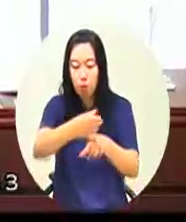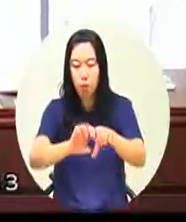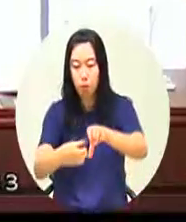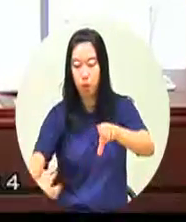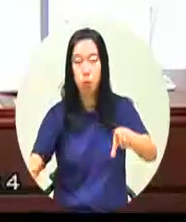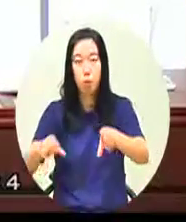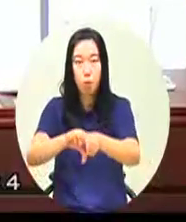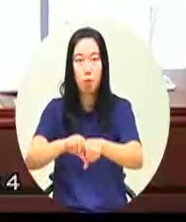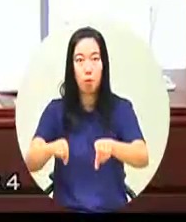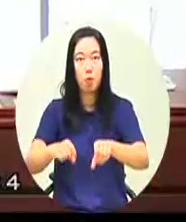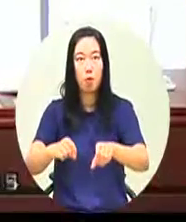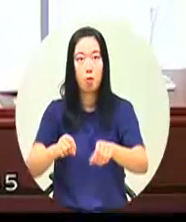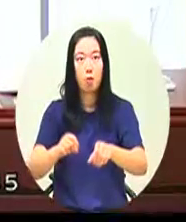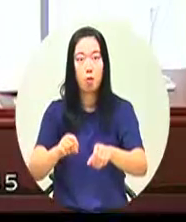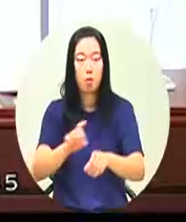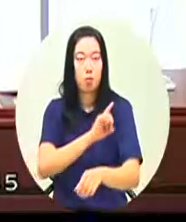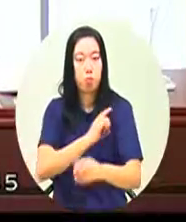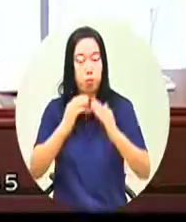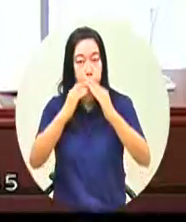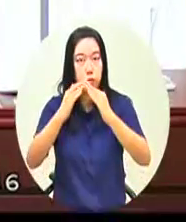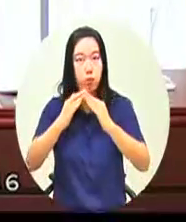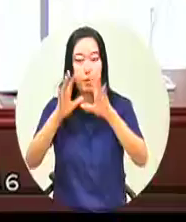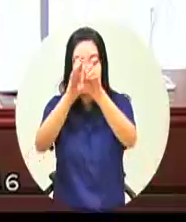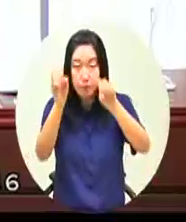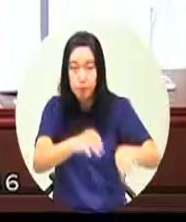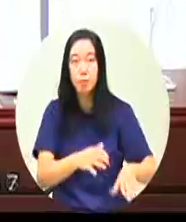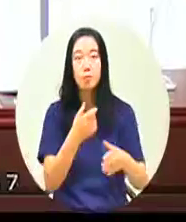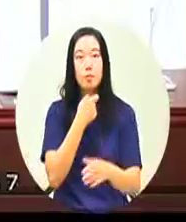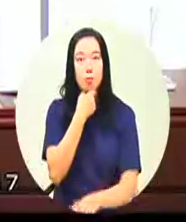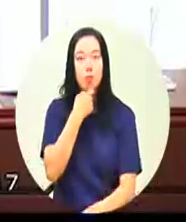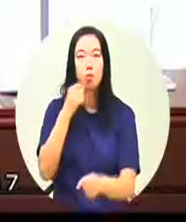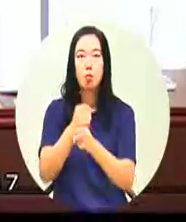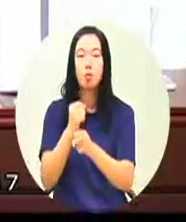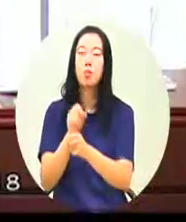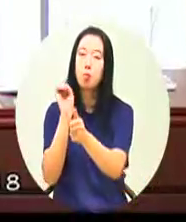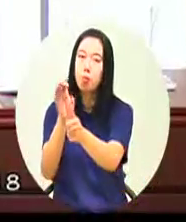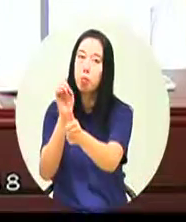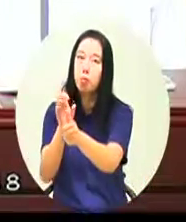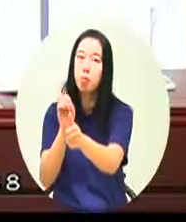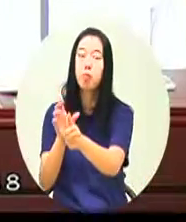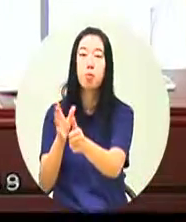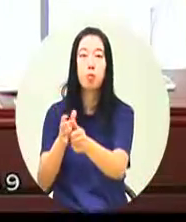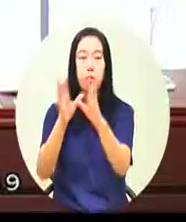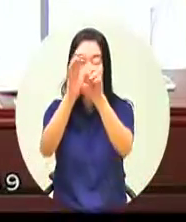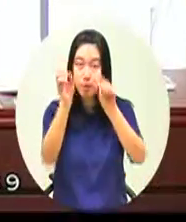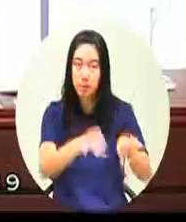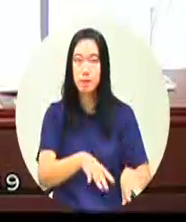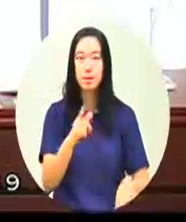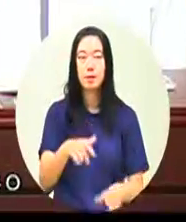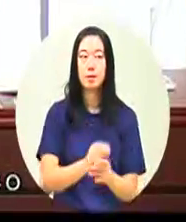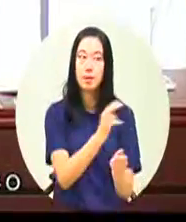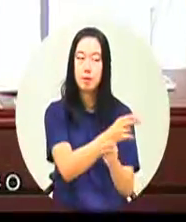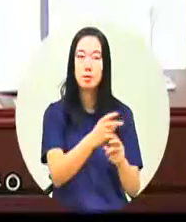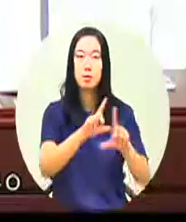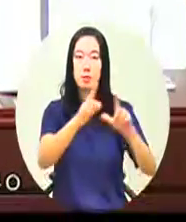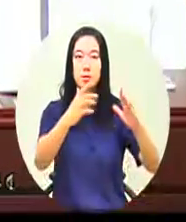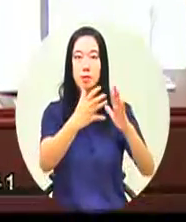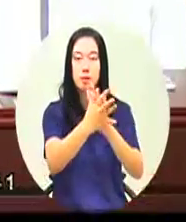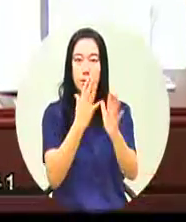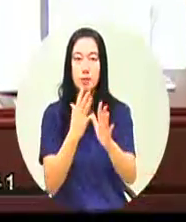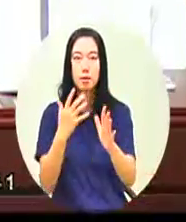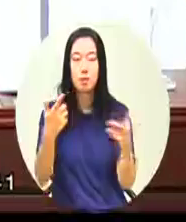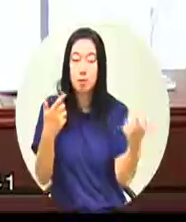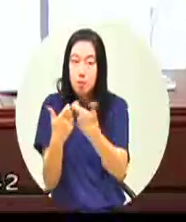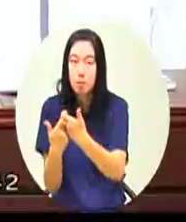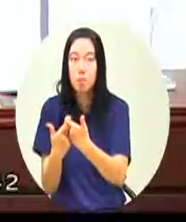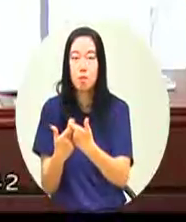向住户必须要拆除的，我们会做一个相关的劝导，而且会请拆除队这边来配合。那配合的